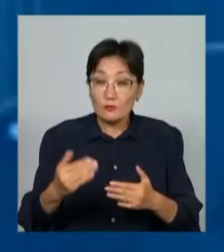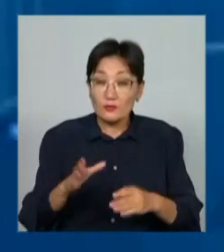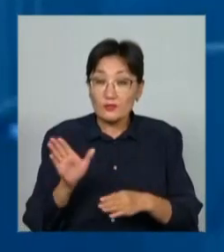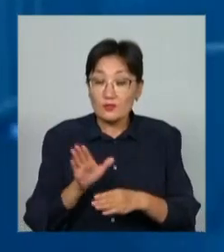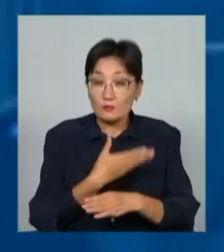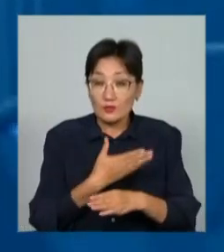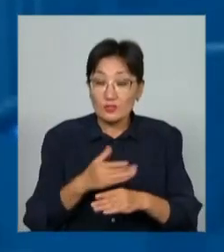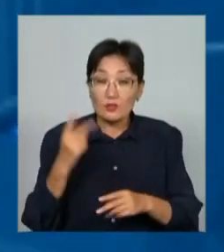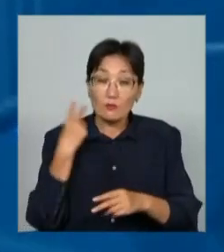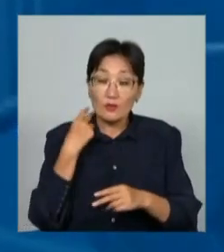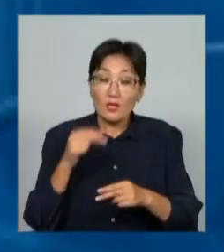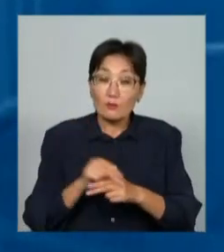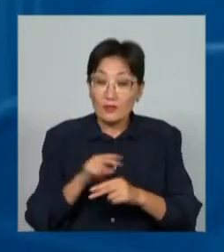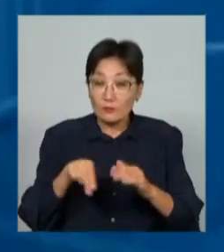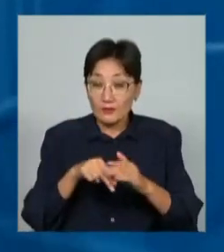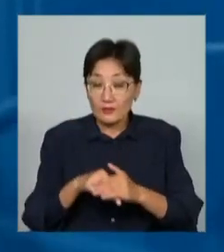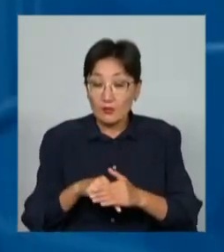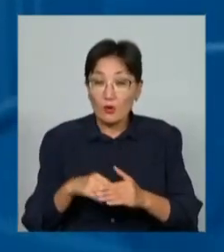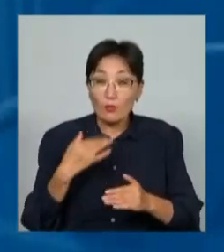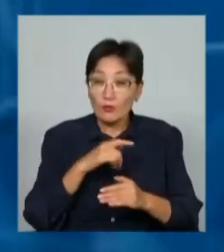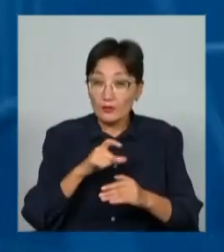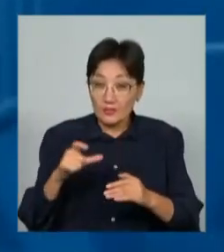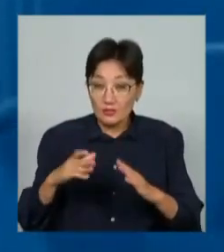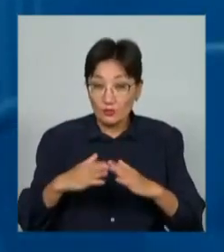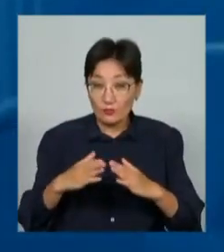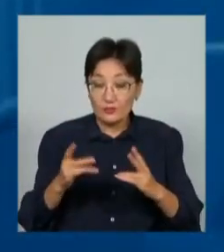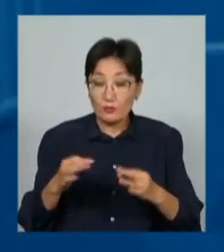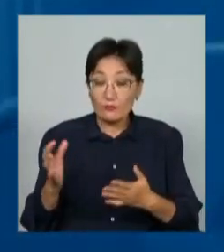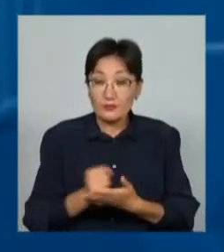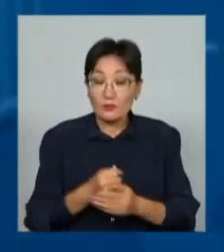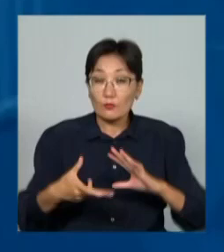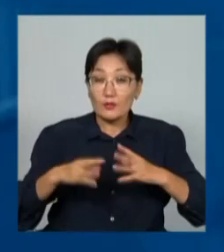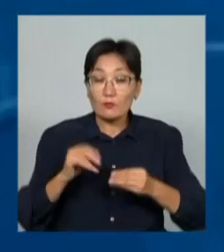спишут долги за ремонт подвала и подъездов многоквартирного дома. Однако